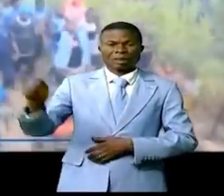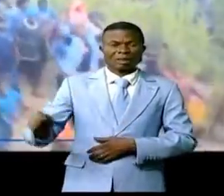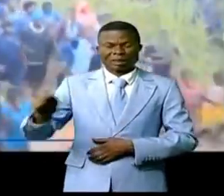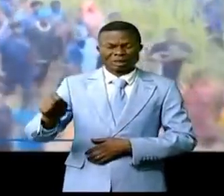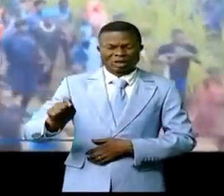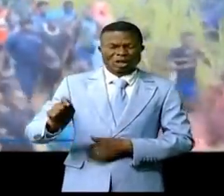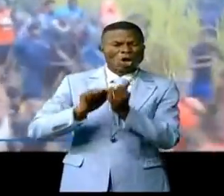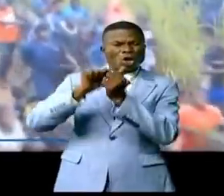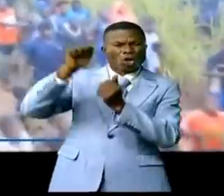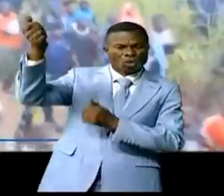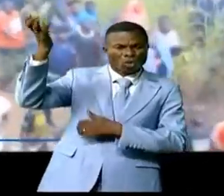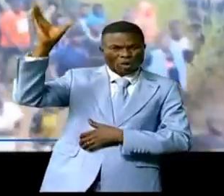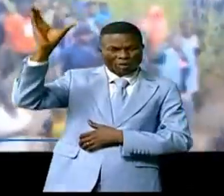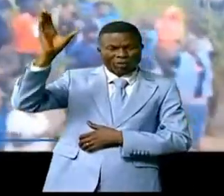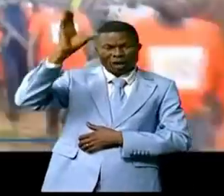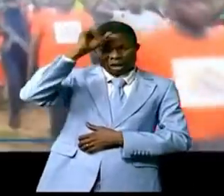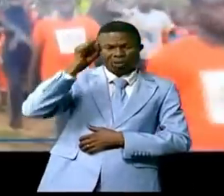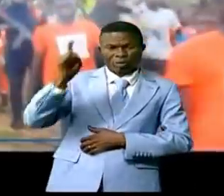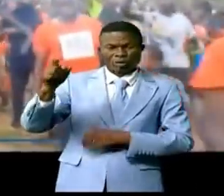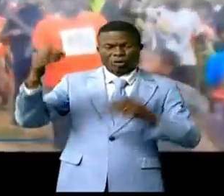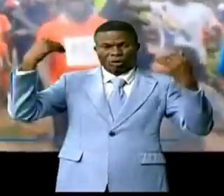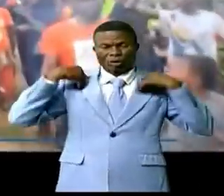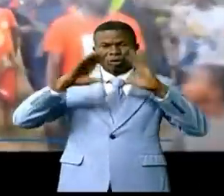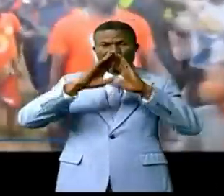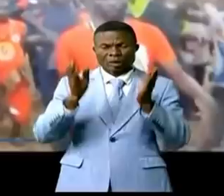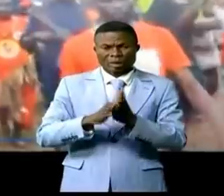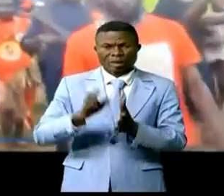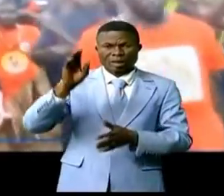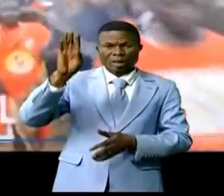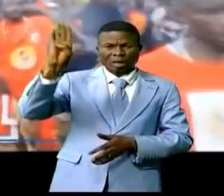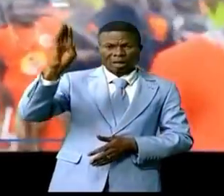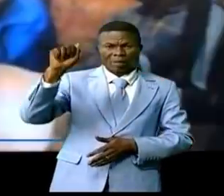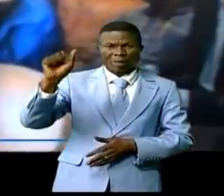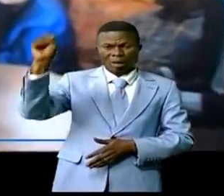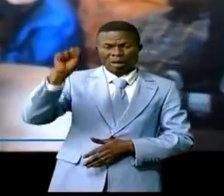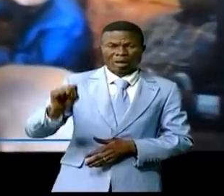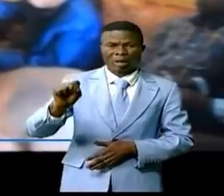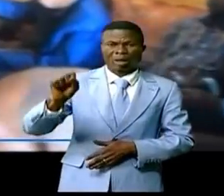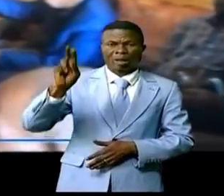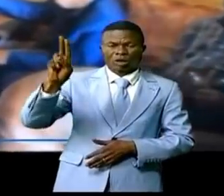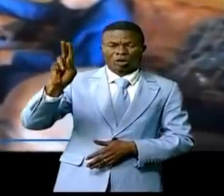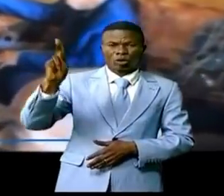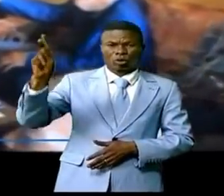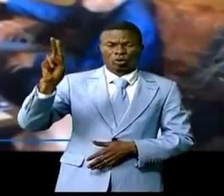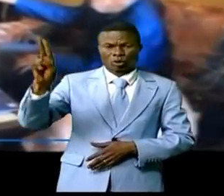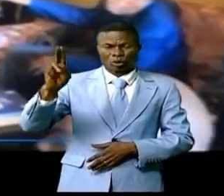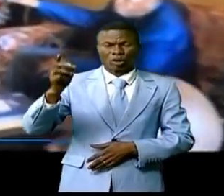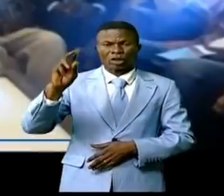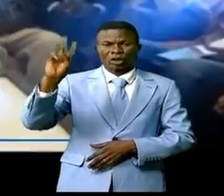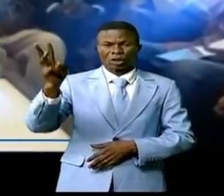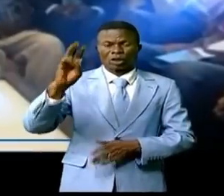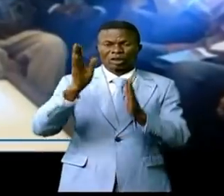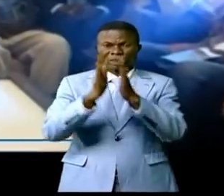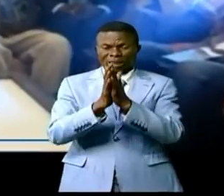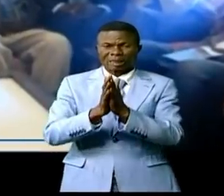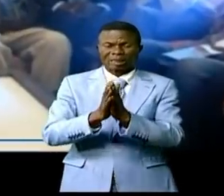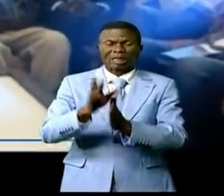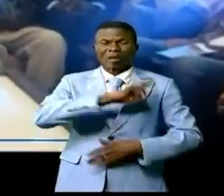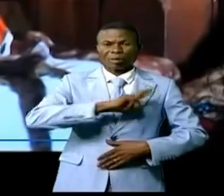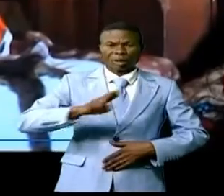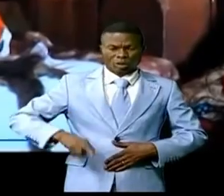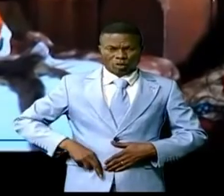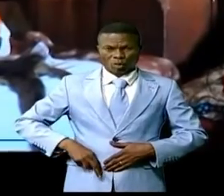décentralisée et d'autres notables, Basuku. L'objectif de la mission d'itinérance du 10e roi Mwimi Congo, Fabrice